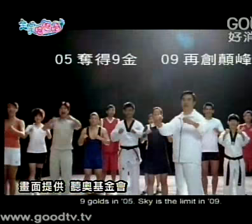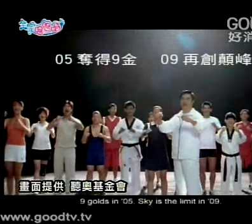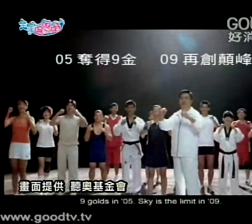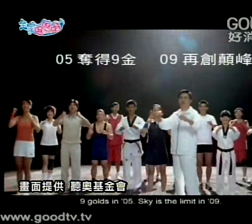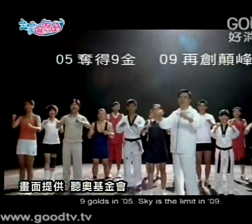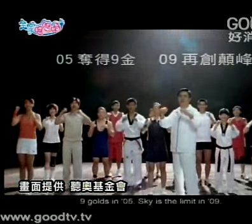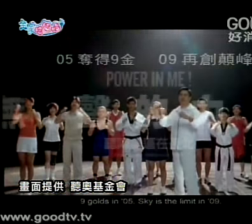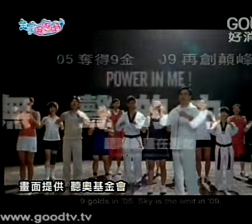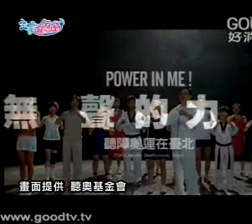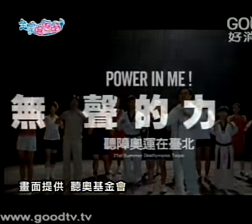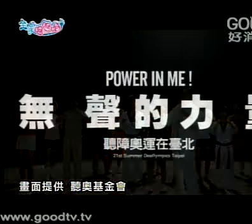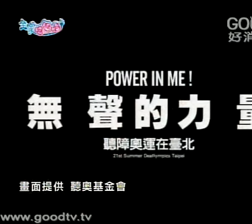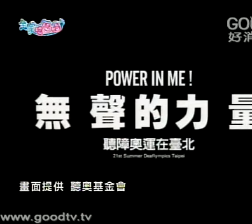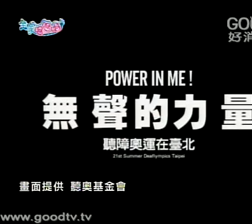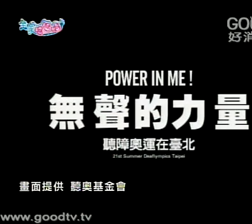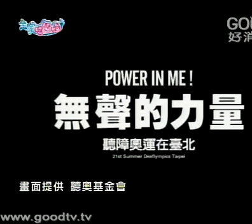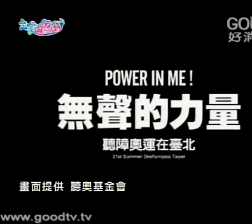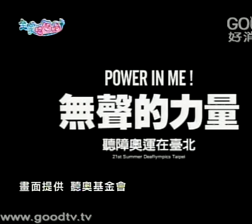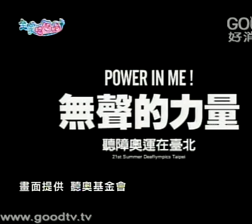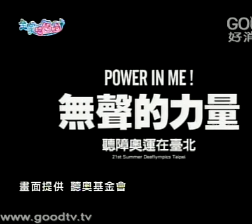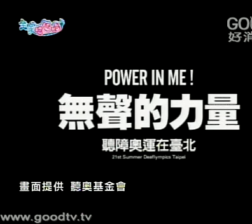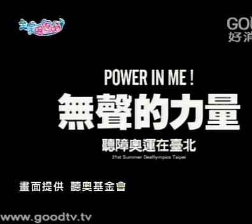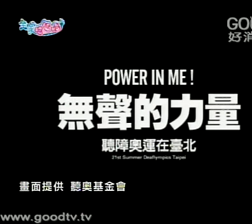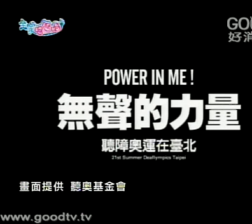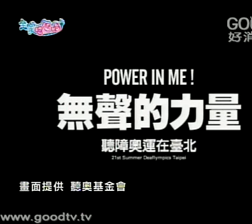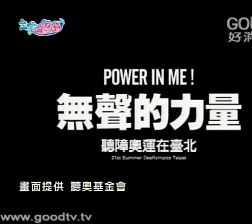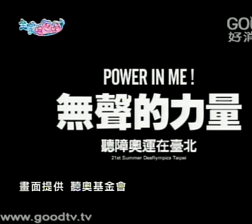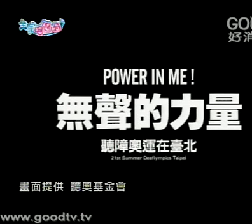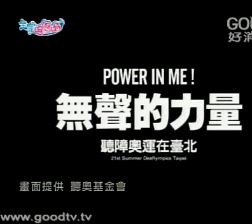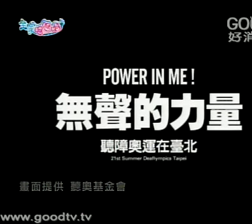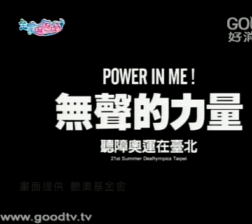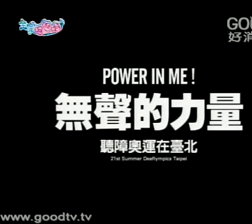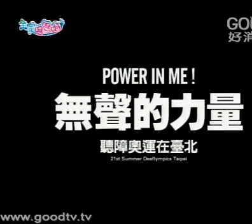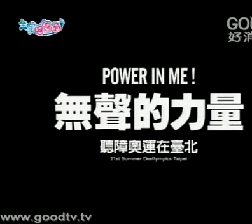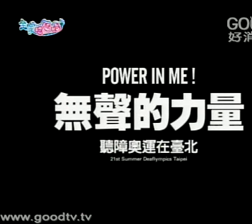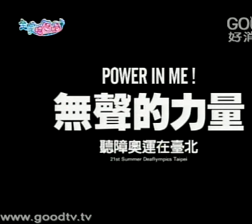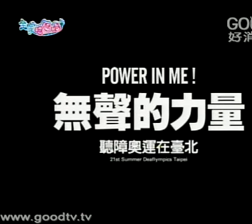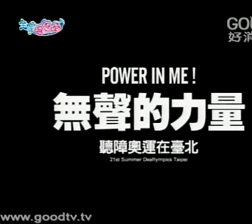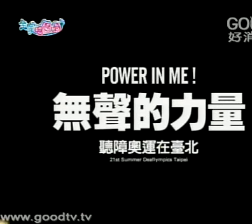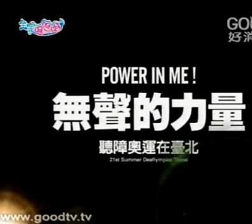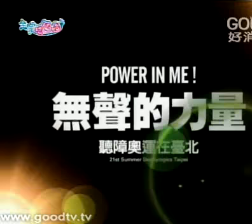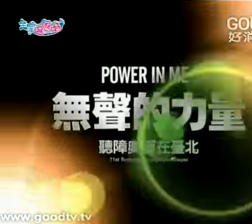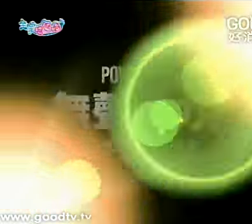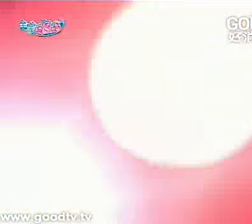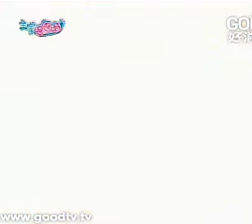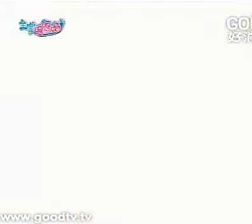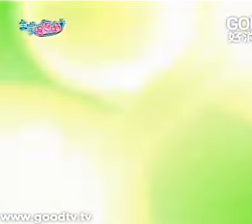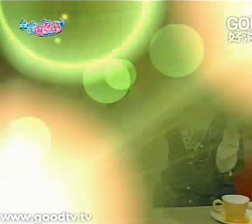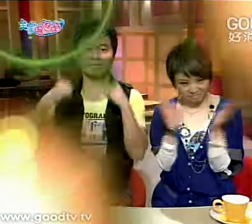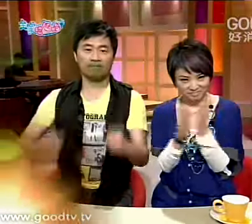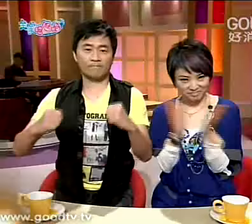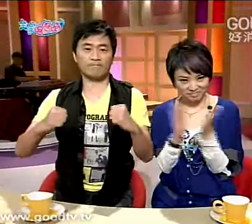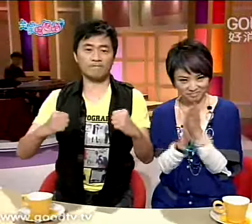峰，无声的力量，2009听障奥运在台北。